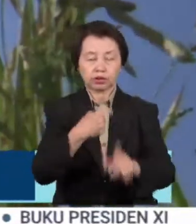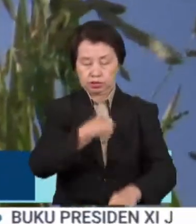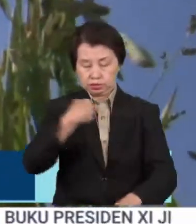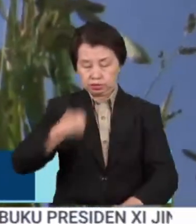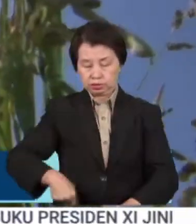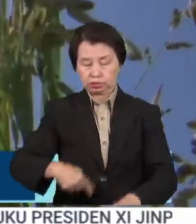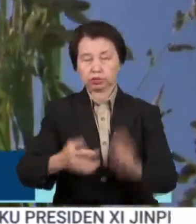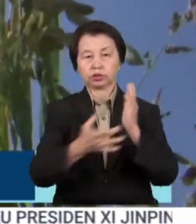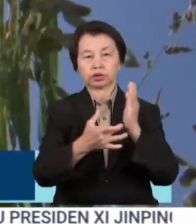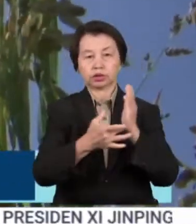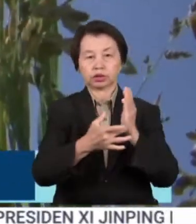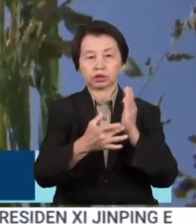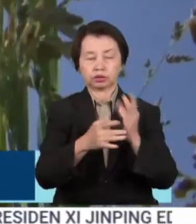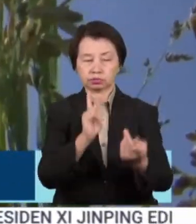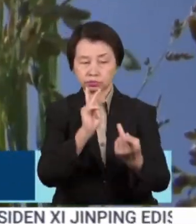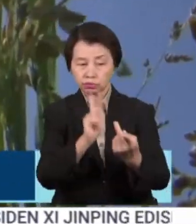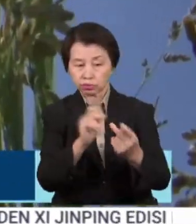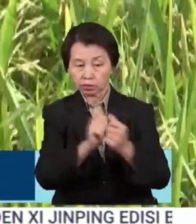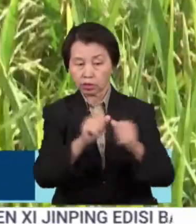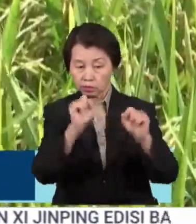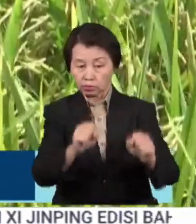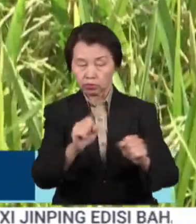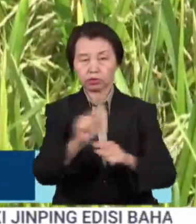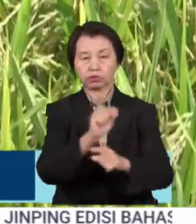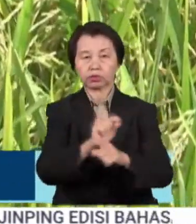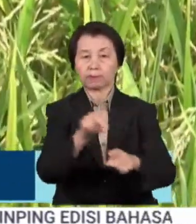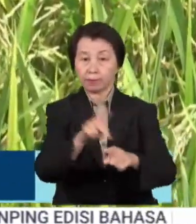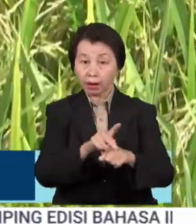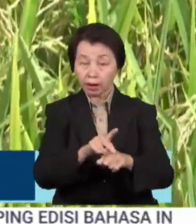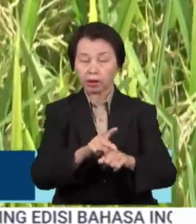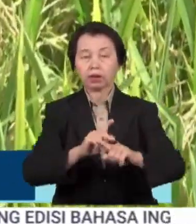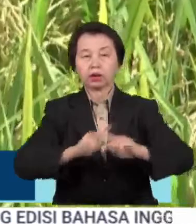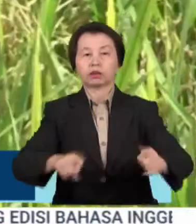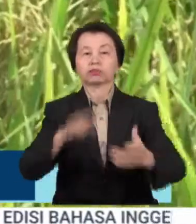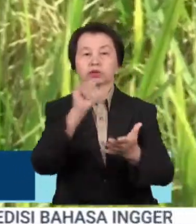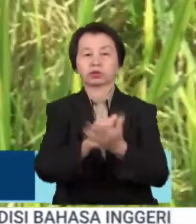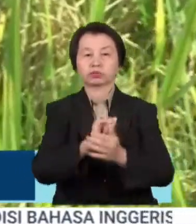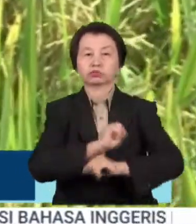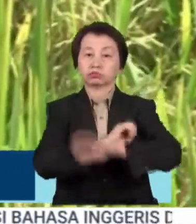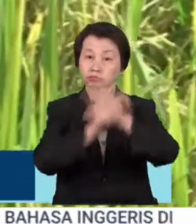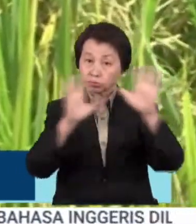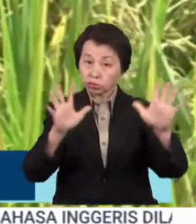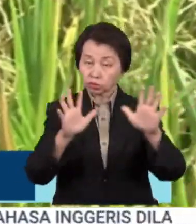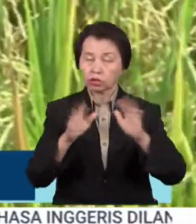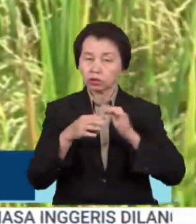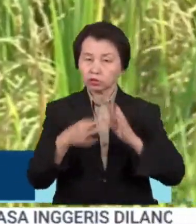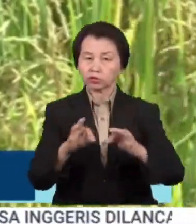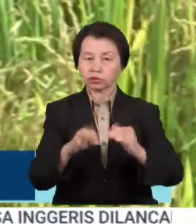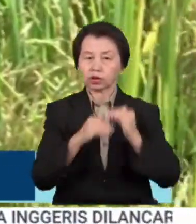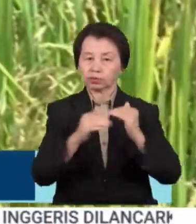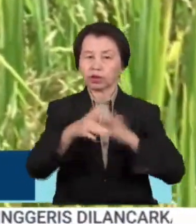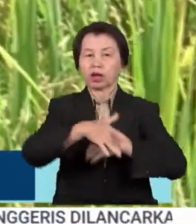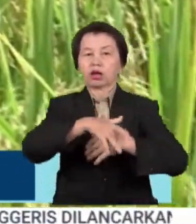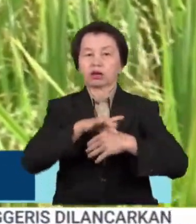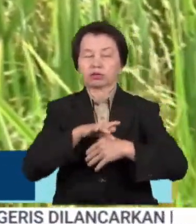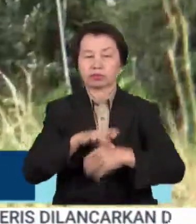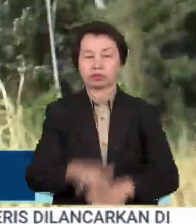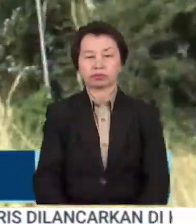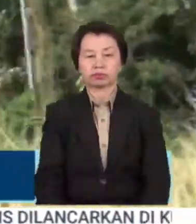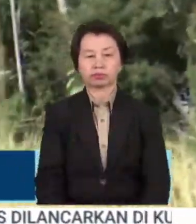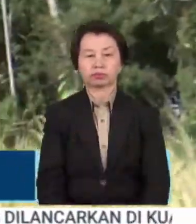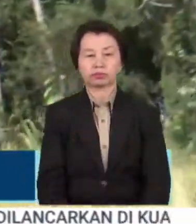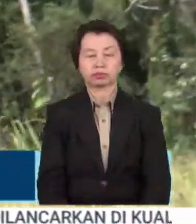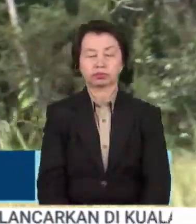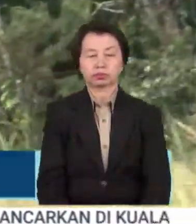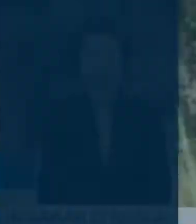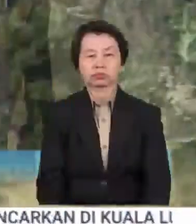mengenai teknologi bersesuaian yang boleh digunapakai. Namun, perkara ini jelasnya masih di peringkat awal.